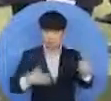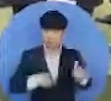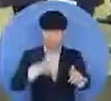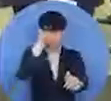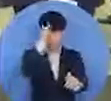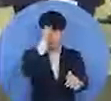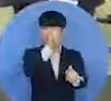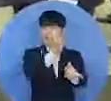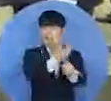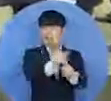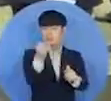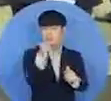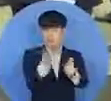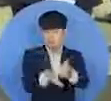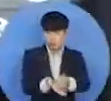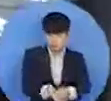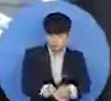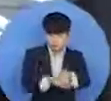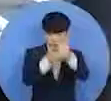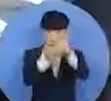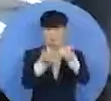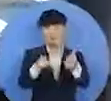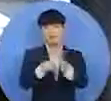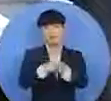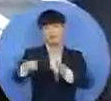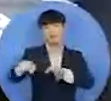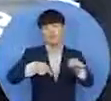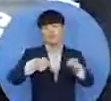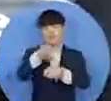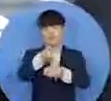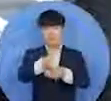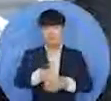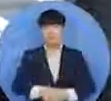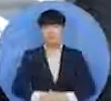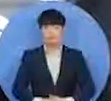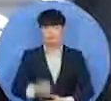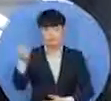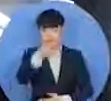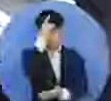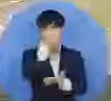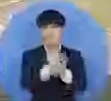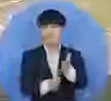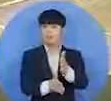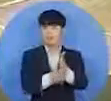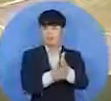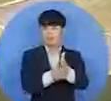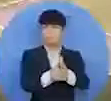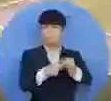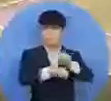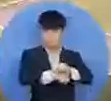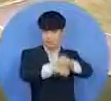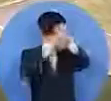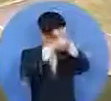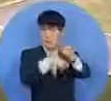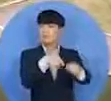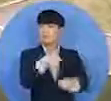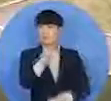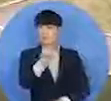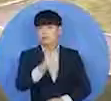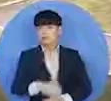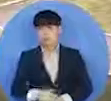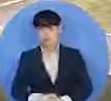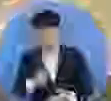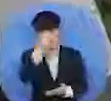국가유공자와 유가족이 합당한 예우와 존경을 받을 수 있는 정책을 펼치고 있습니다. 한편 천안인의 상은 천안